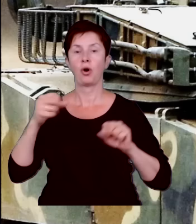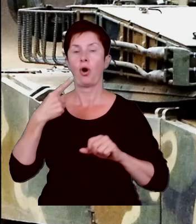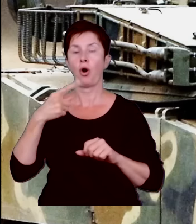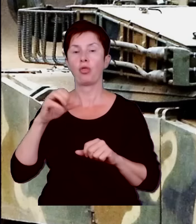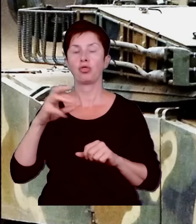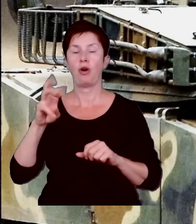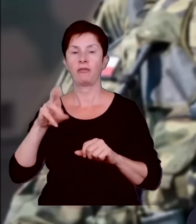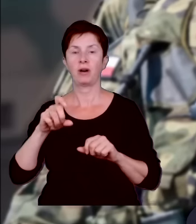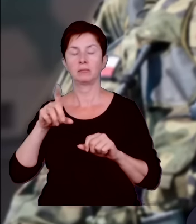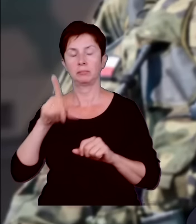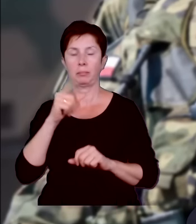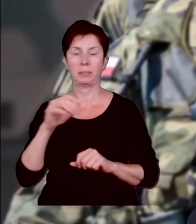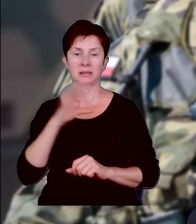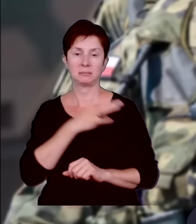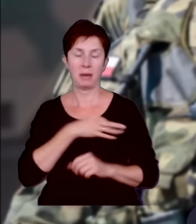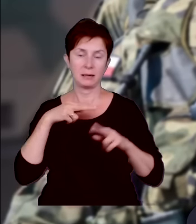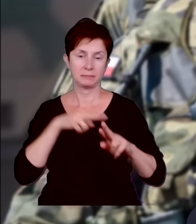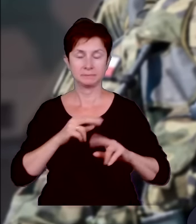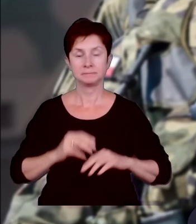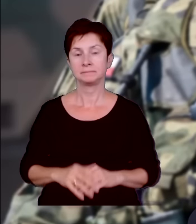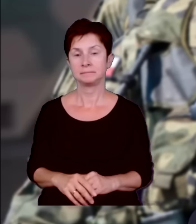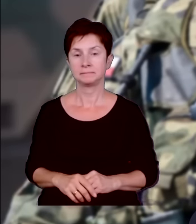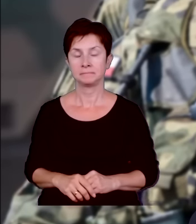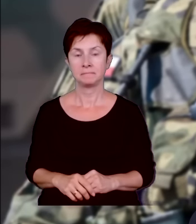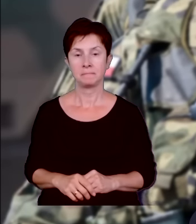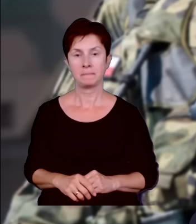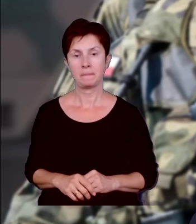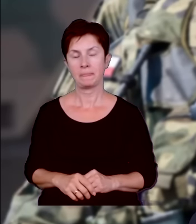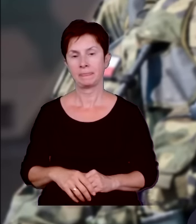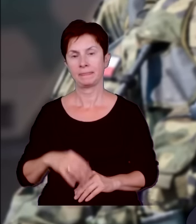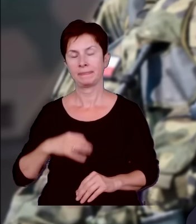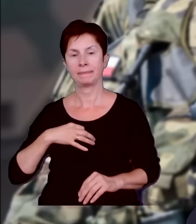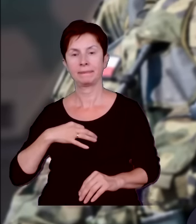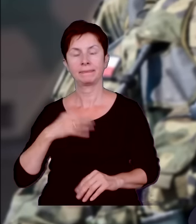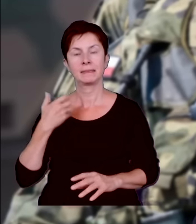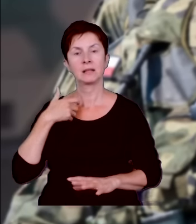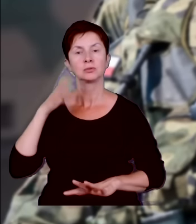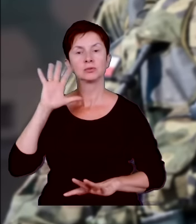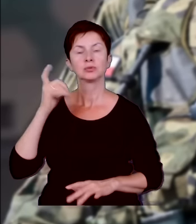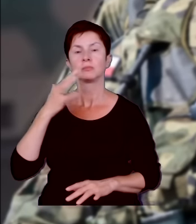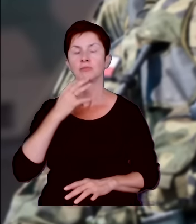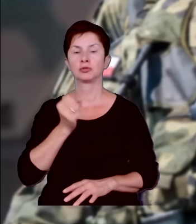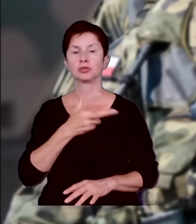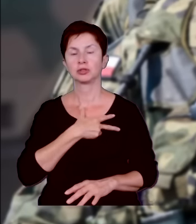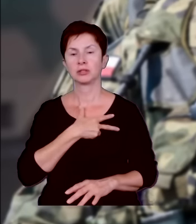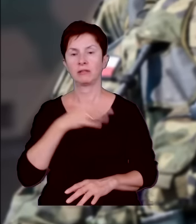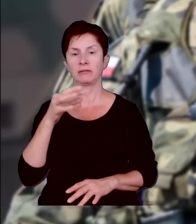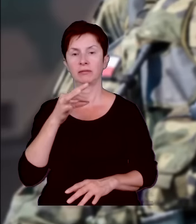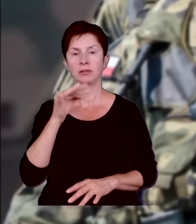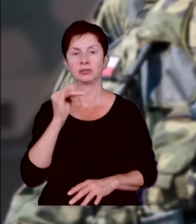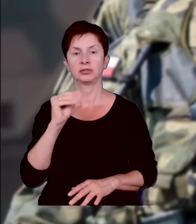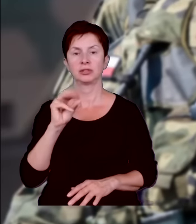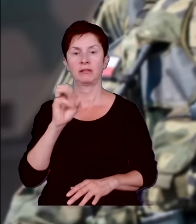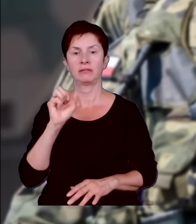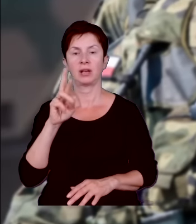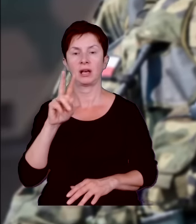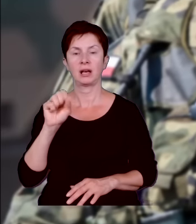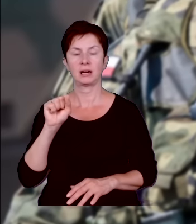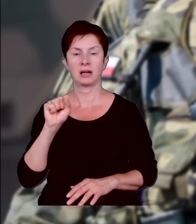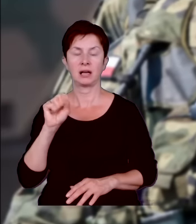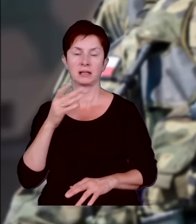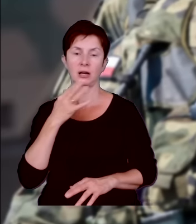Dzień dobry To może zacznijmy nietypowo od wypowiedzi szefa bbn minister Jacek siewiera wczoraj mówił tak o dokumentach które